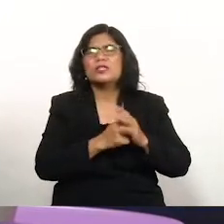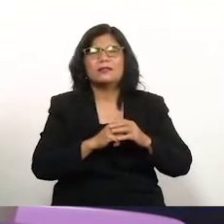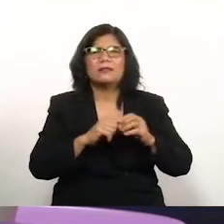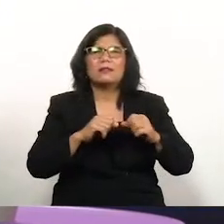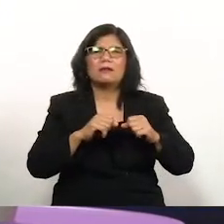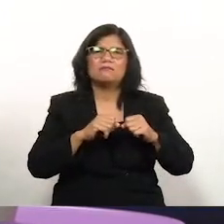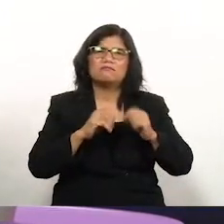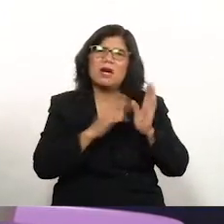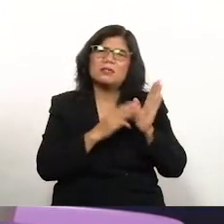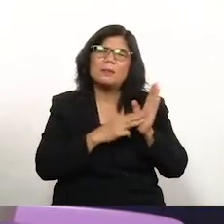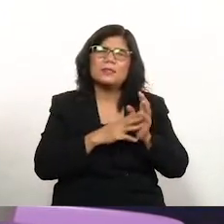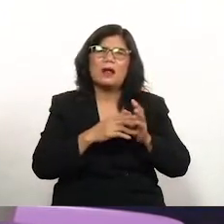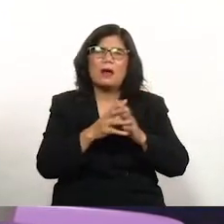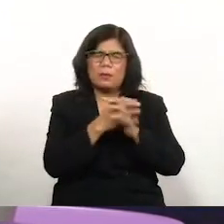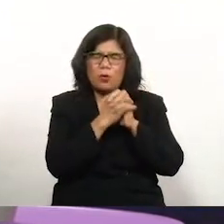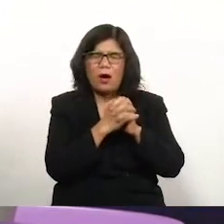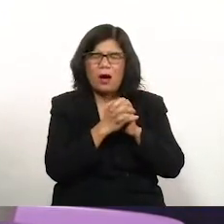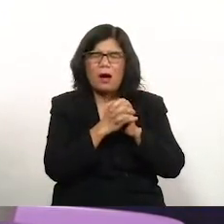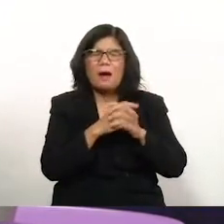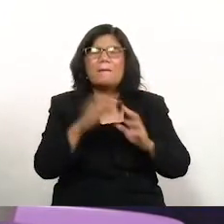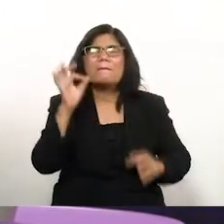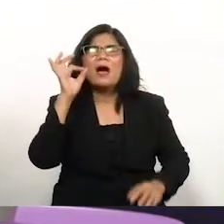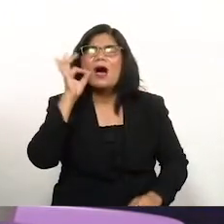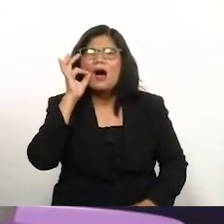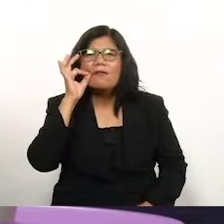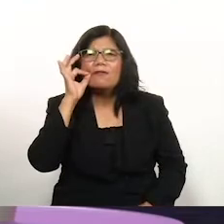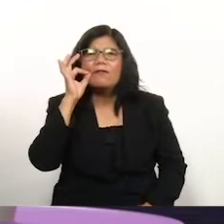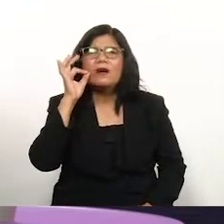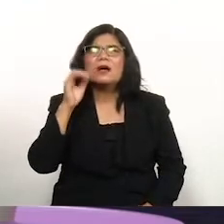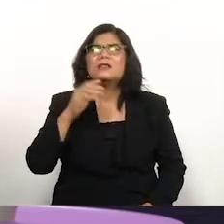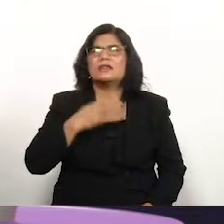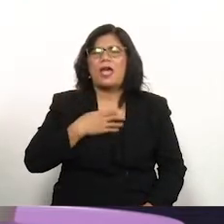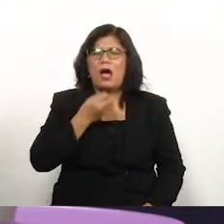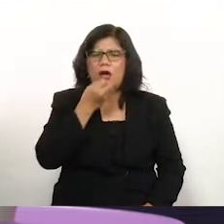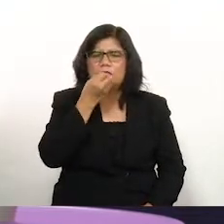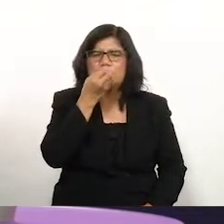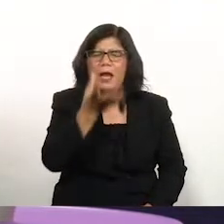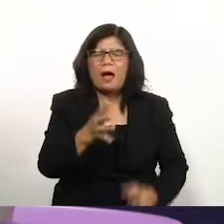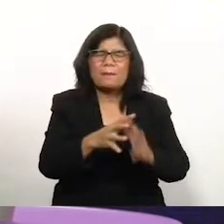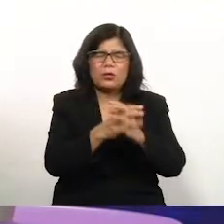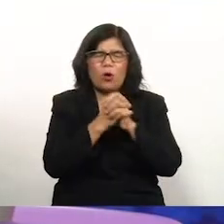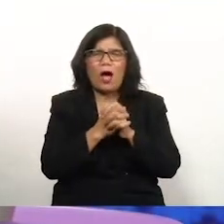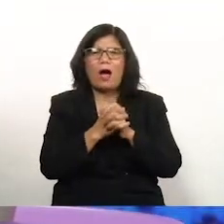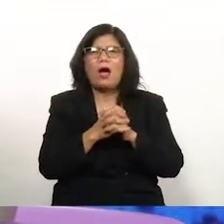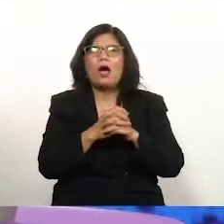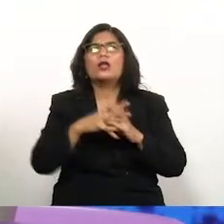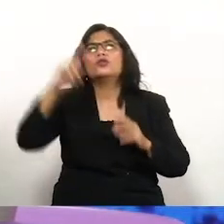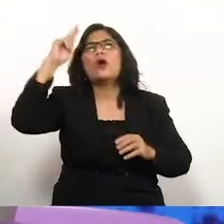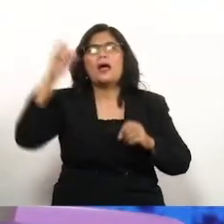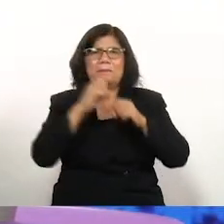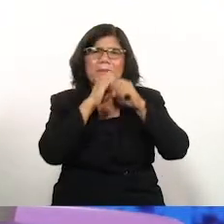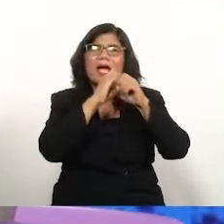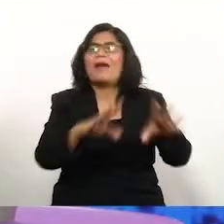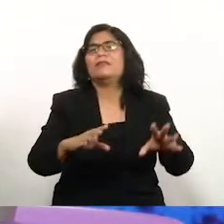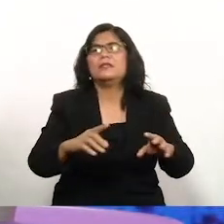eh sorry untuk bilang ini I pray that God Will bless you the problem marah sama saya tapi